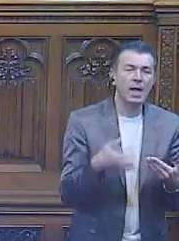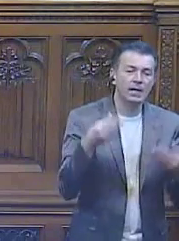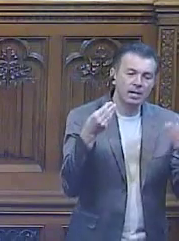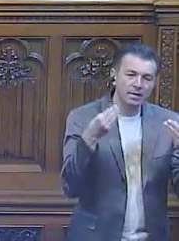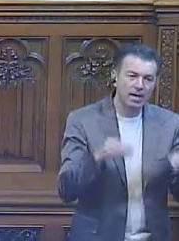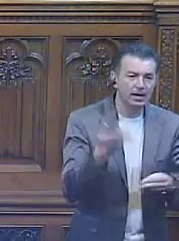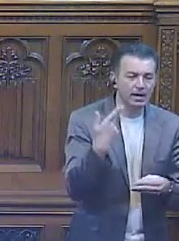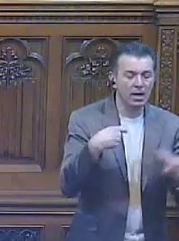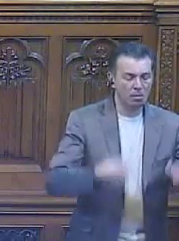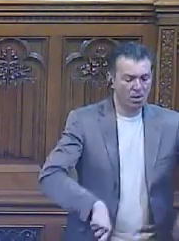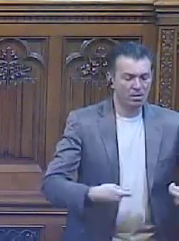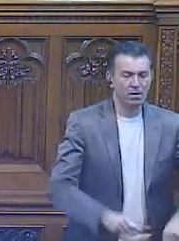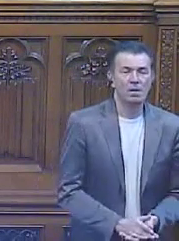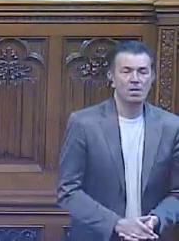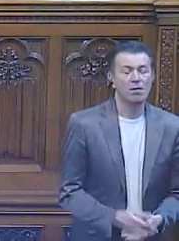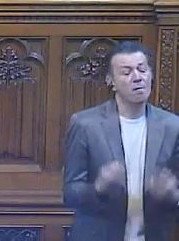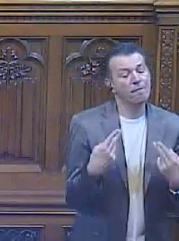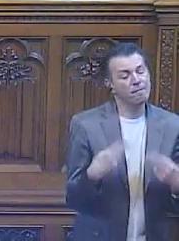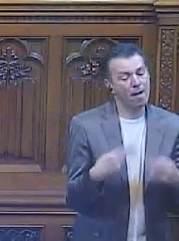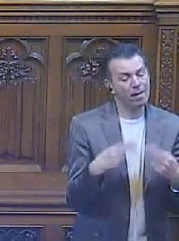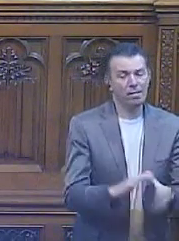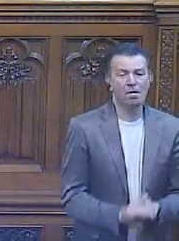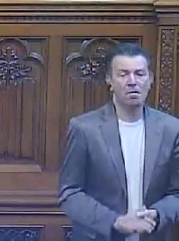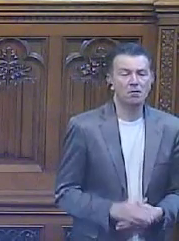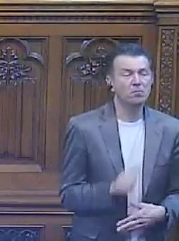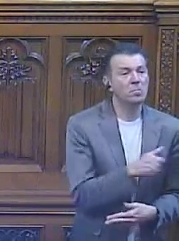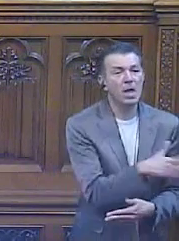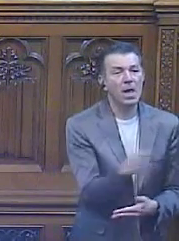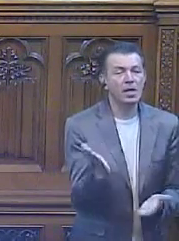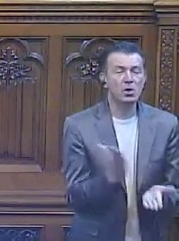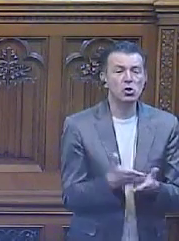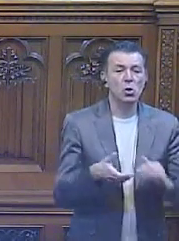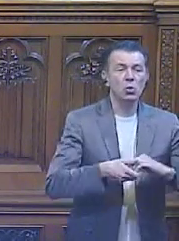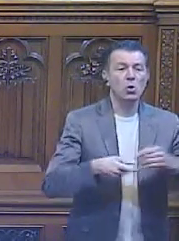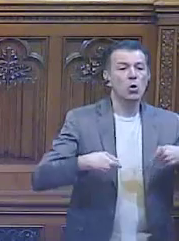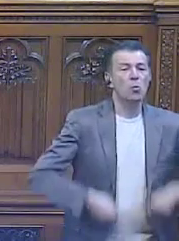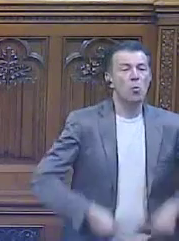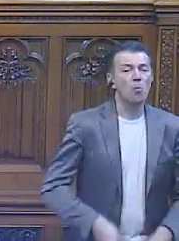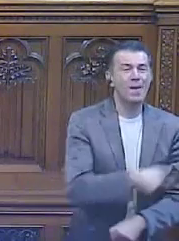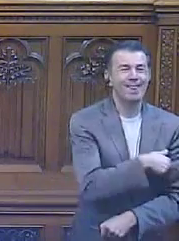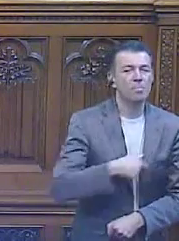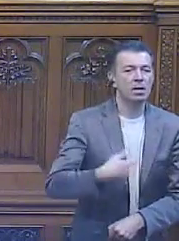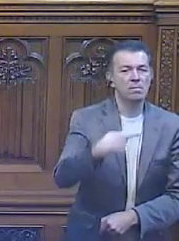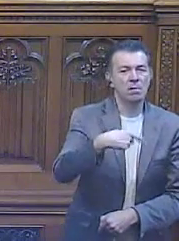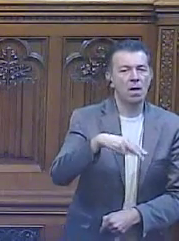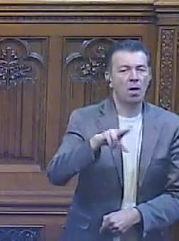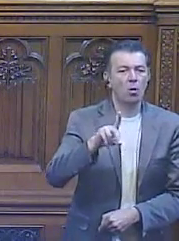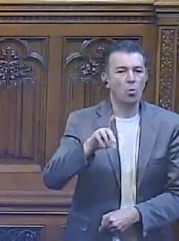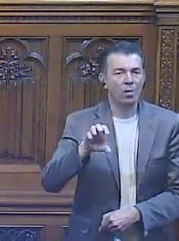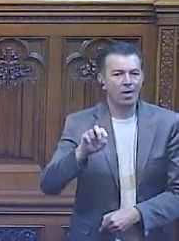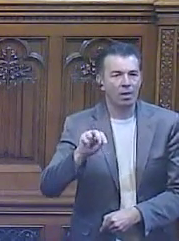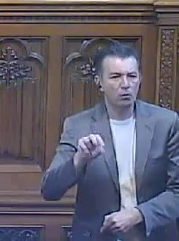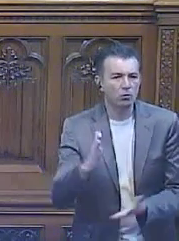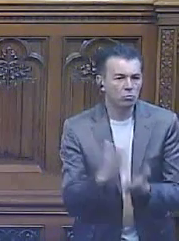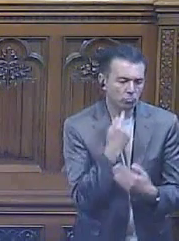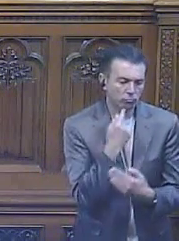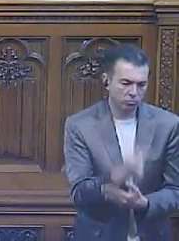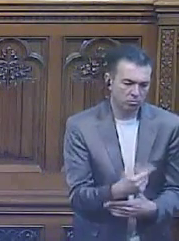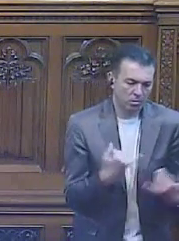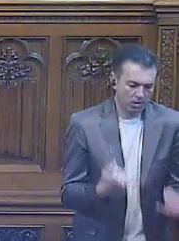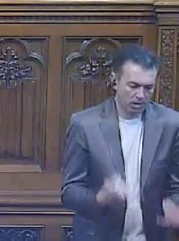Präsident. Ja, ich möchte fortfahren, denn einiges hat ja mein Klubobmann, der Magister Gutenhoff, bereits gesagt, wie es dann bei